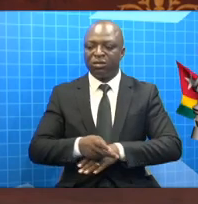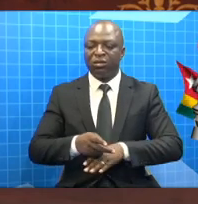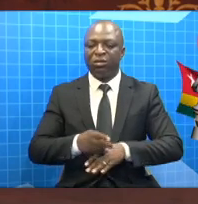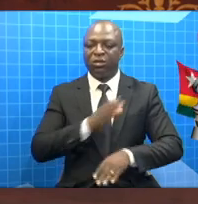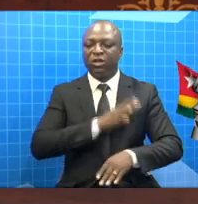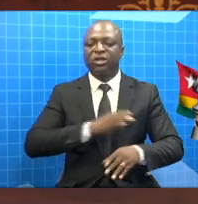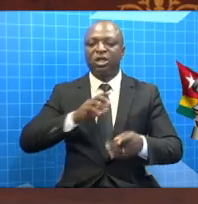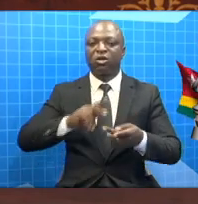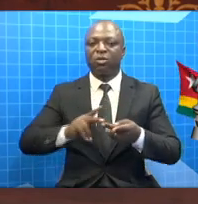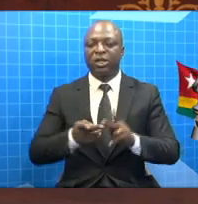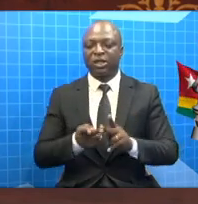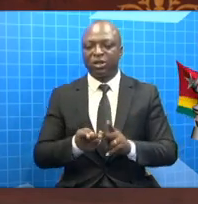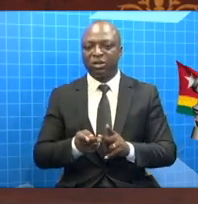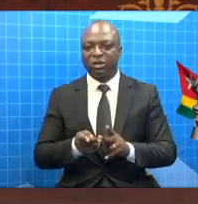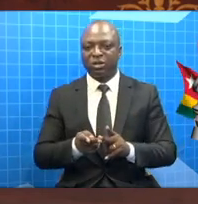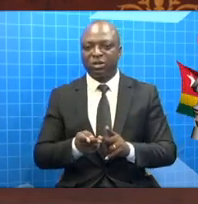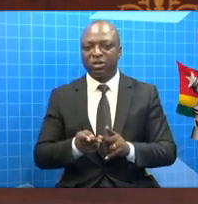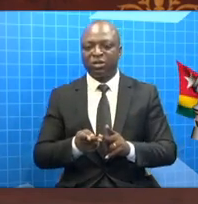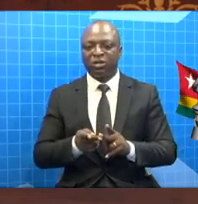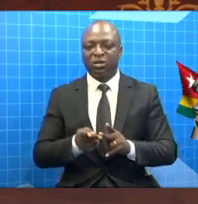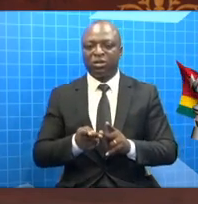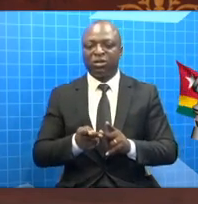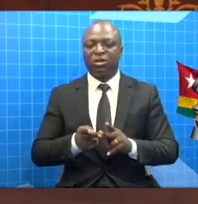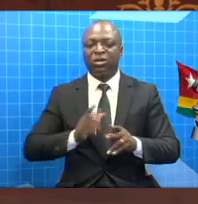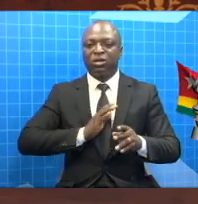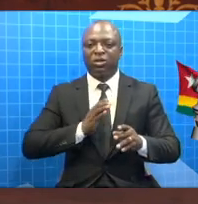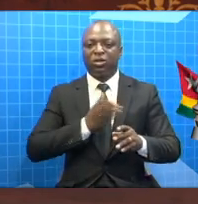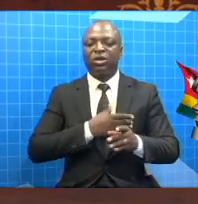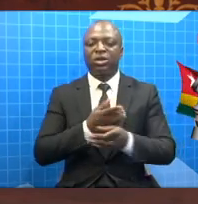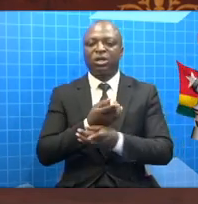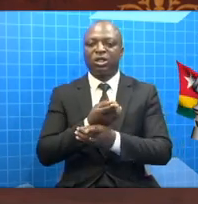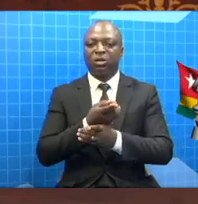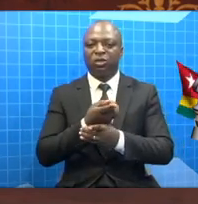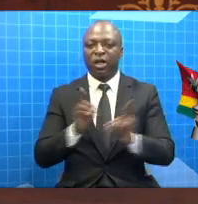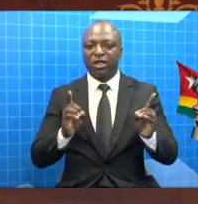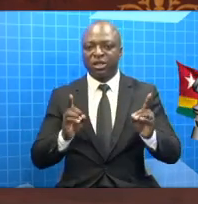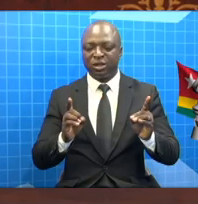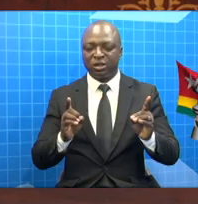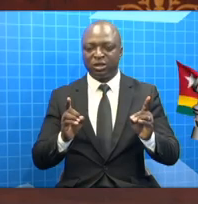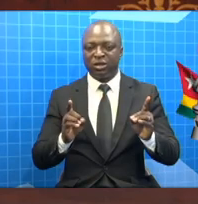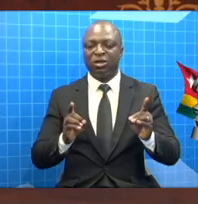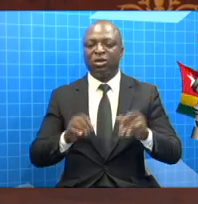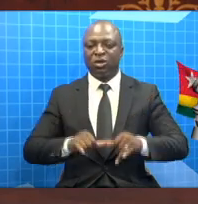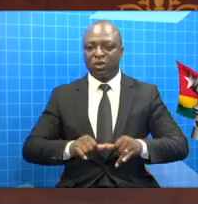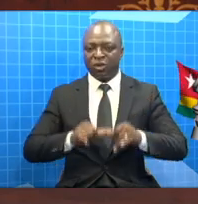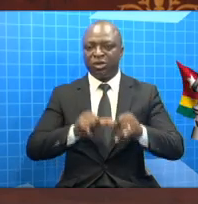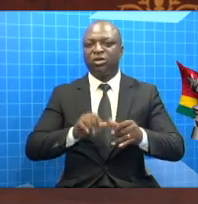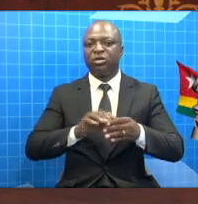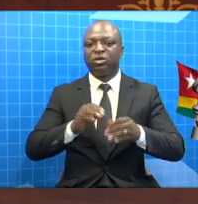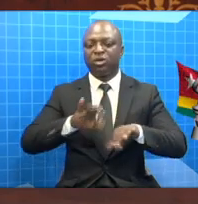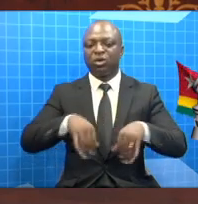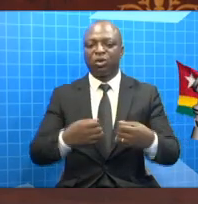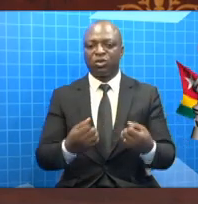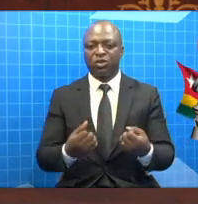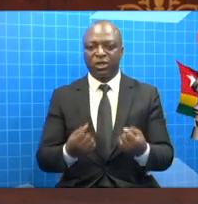Mes chers compatriotes, notre démocratie continue de se